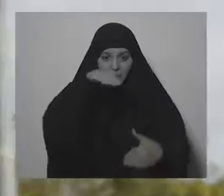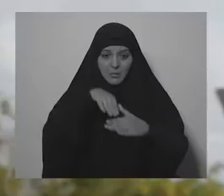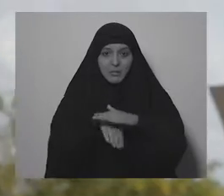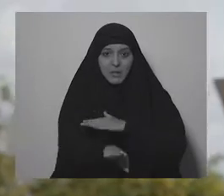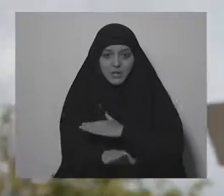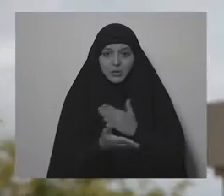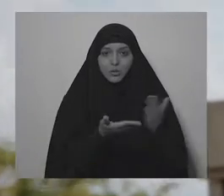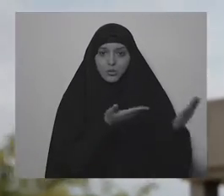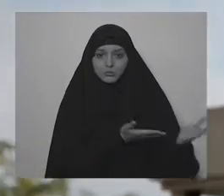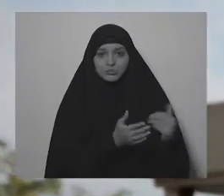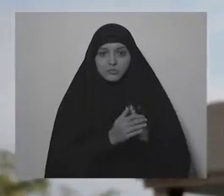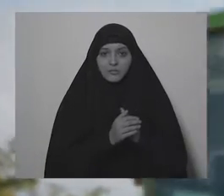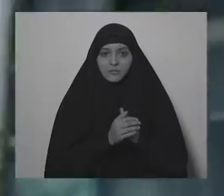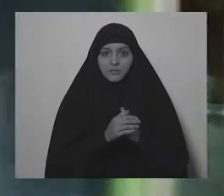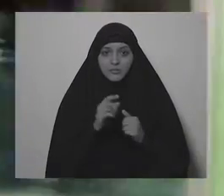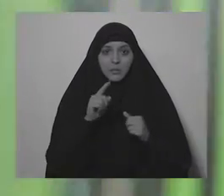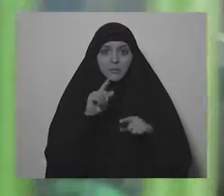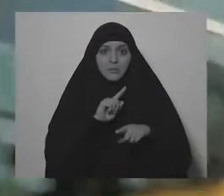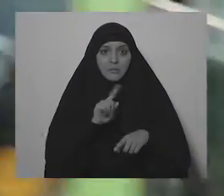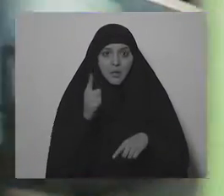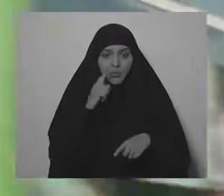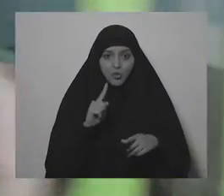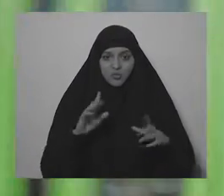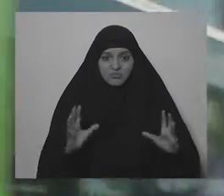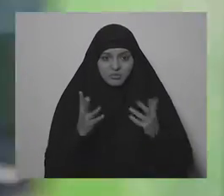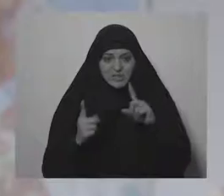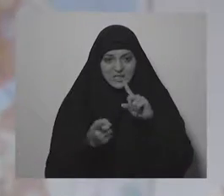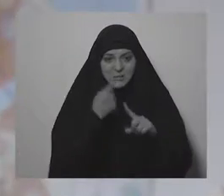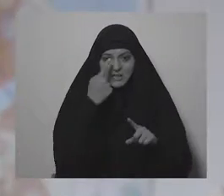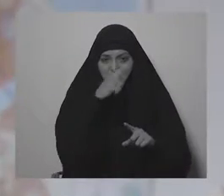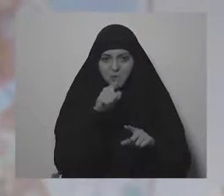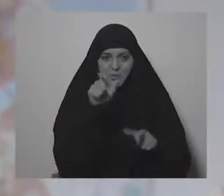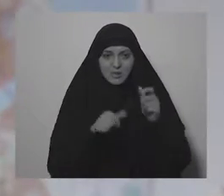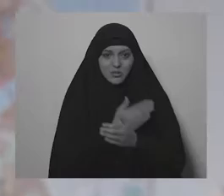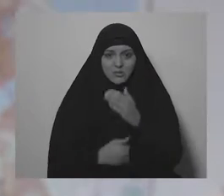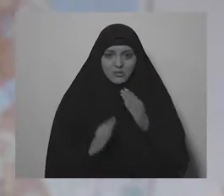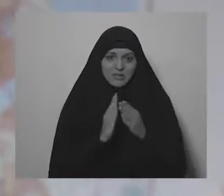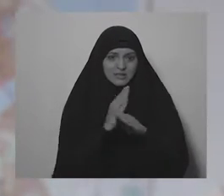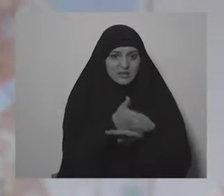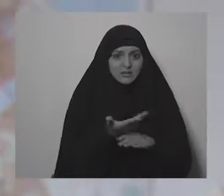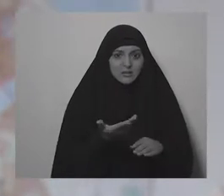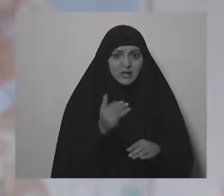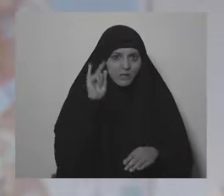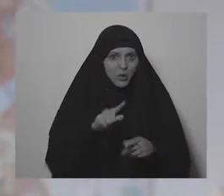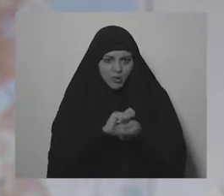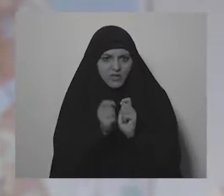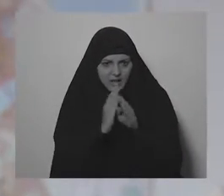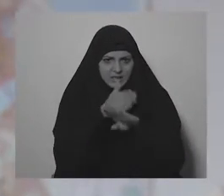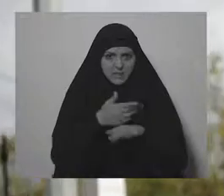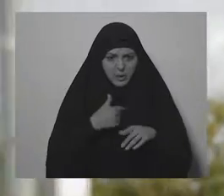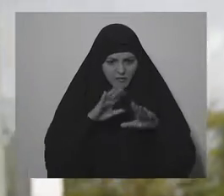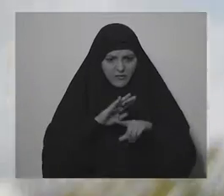هو توكي المترو معناها يهيئ معناها لينيا 5 ويولي اكسيسيبل للأشخاص ذوي